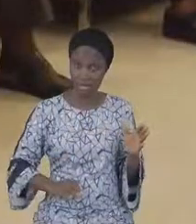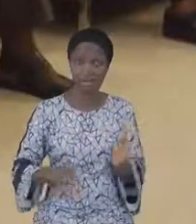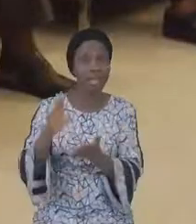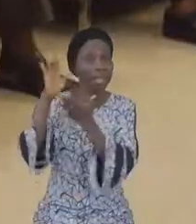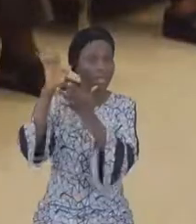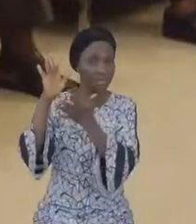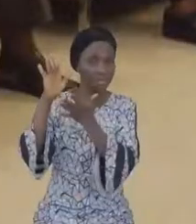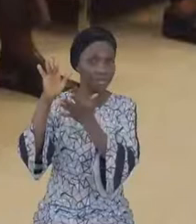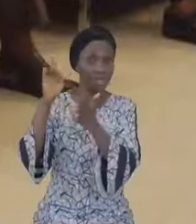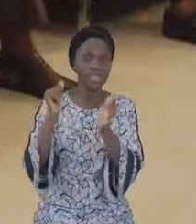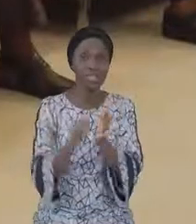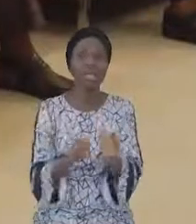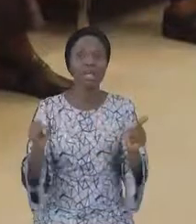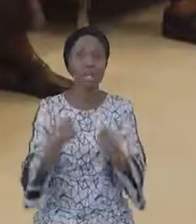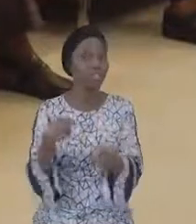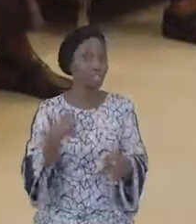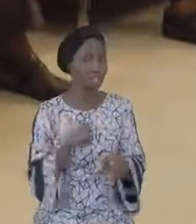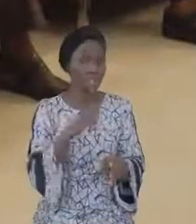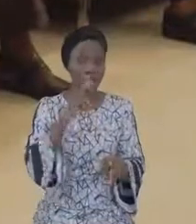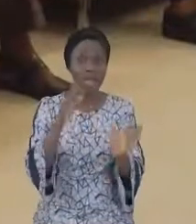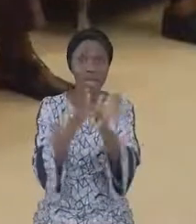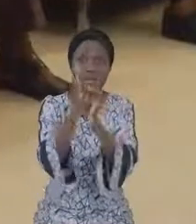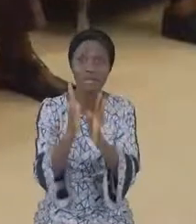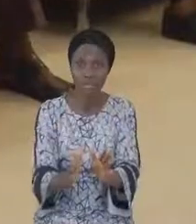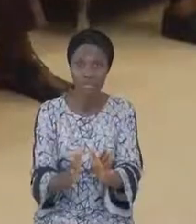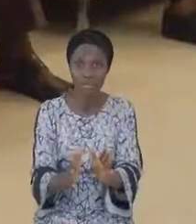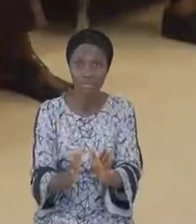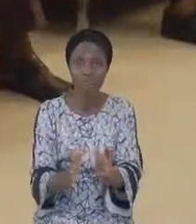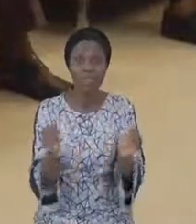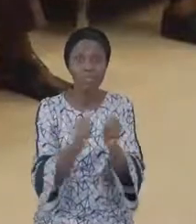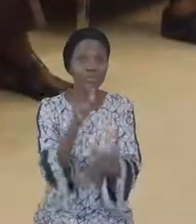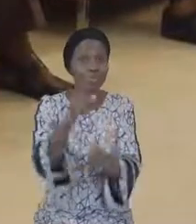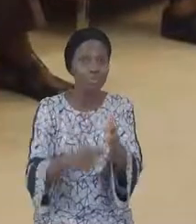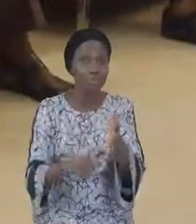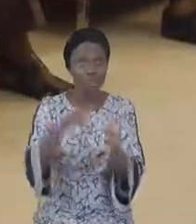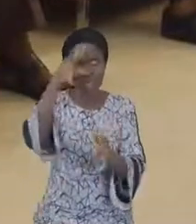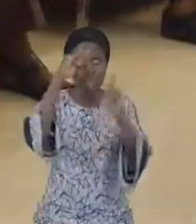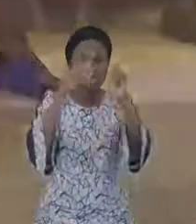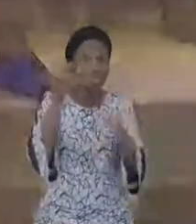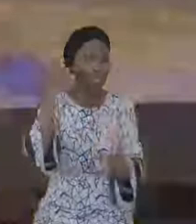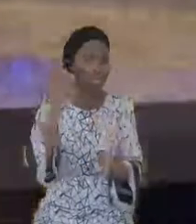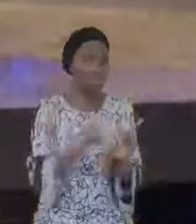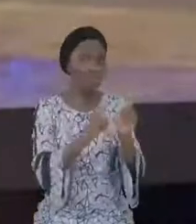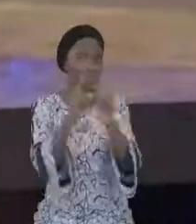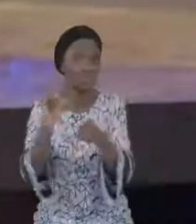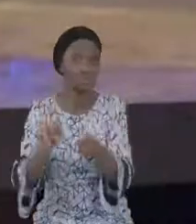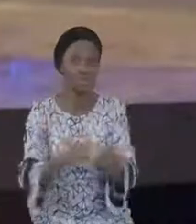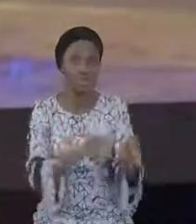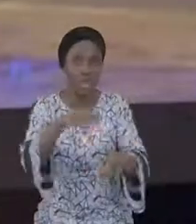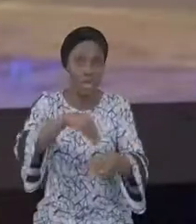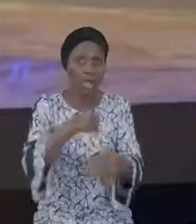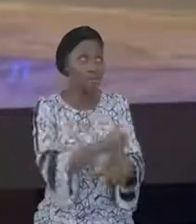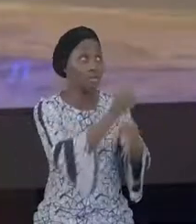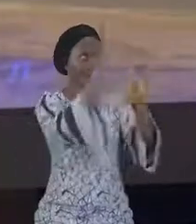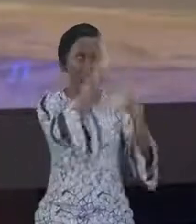en fait, Christ expect that is what que comme nous sommes croyants, with what he avec was going ce, to do ce qu'il at va Calvary, faire à la croix, and with what